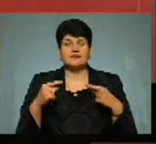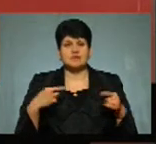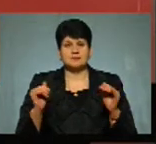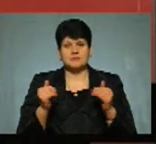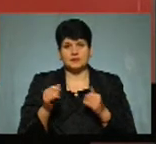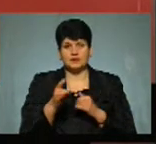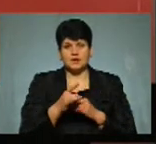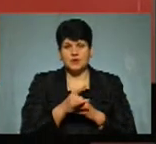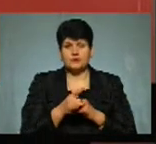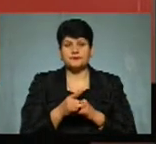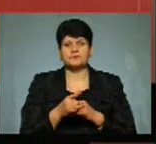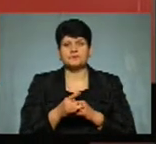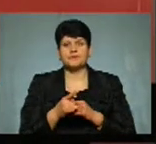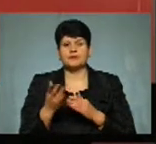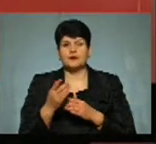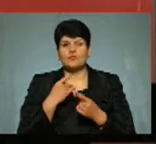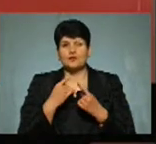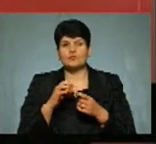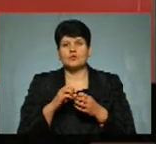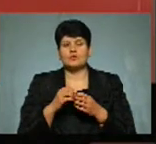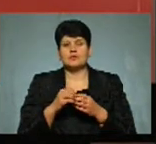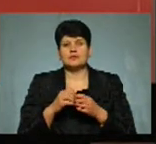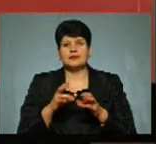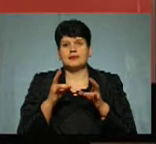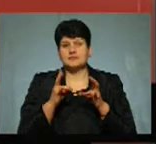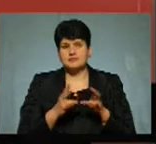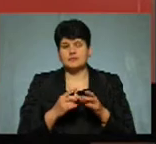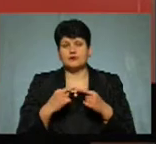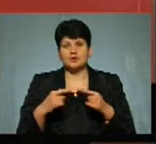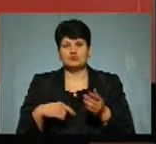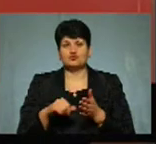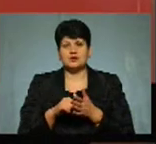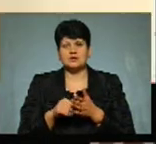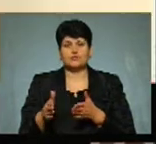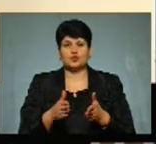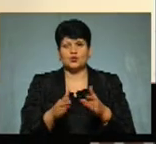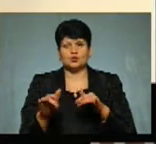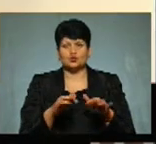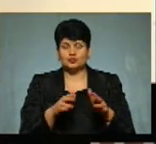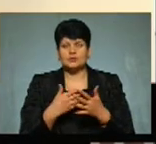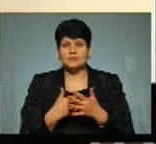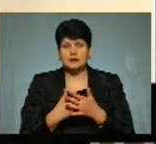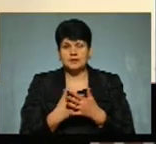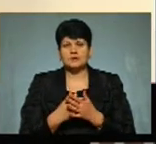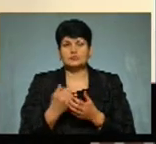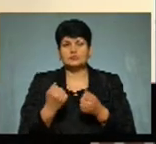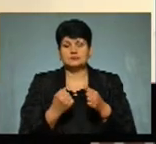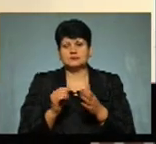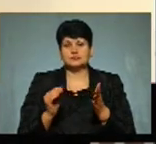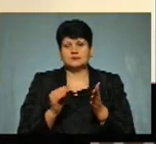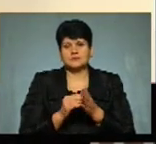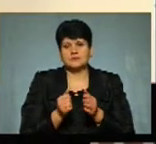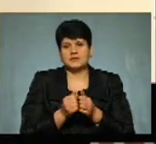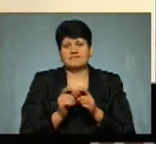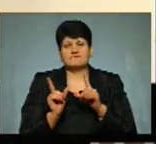але таке, що наражає на небезпеку інших дорожніх учасників дорожнього руху. Наприклад, автомобіль припаркований на виїзді з прилеглої